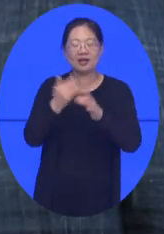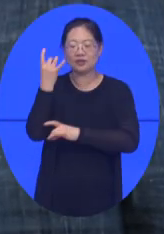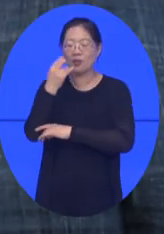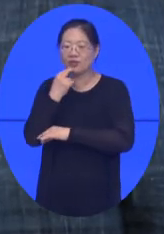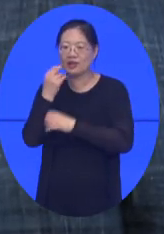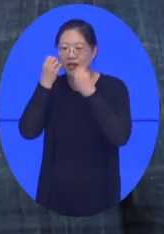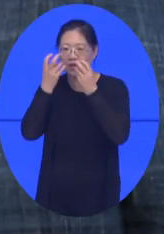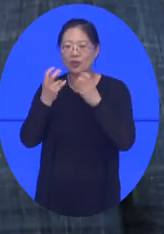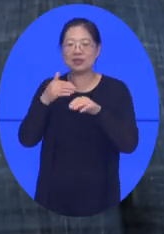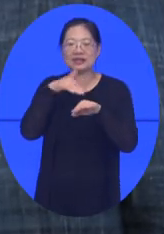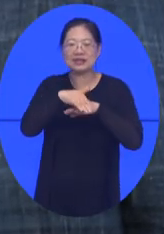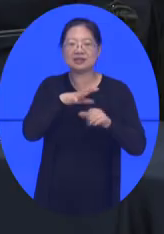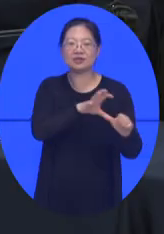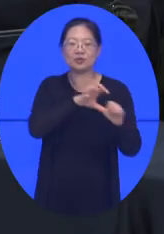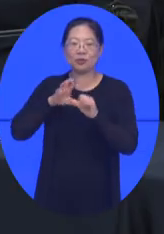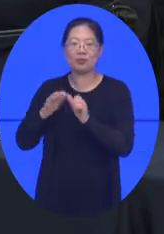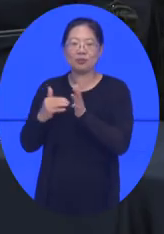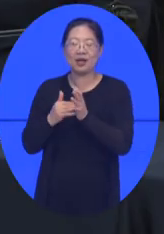방식이 적용됩니다.